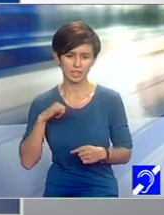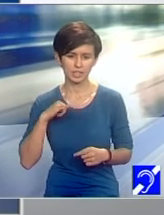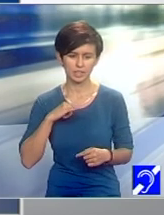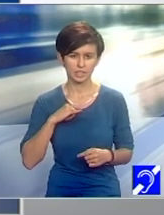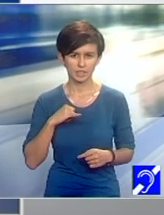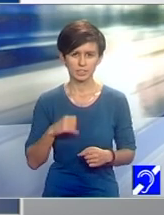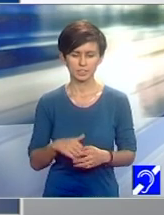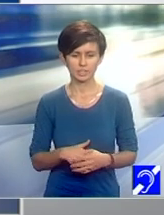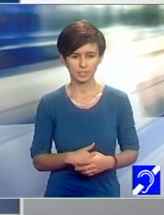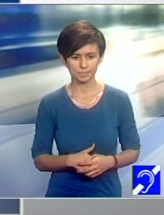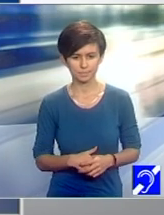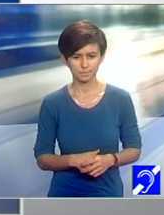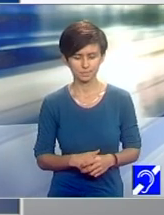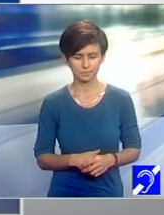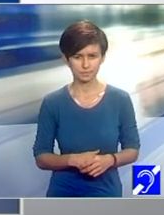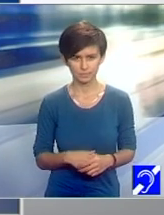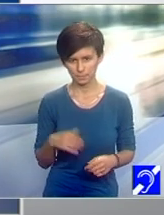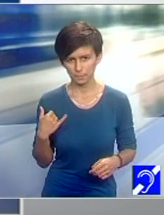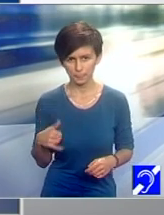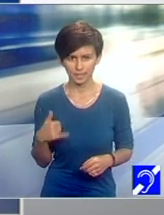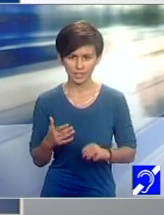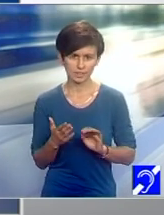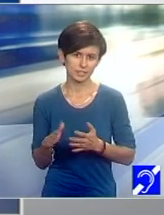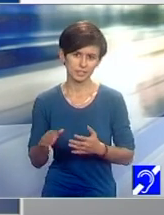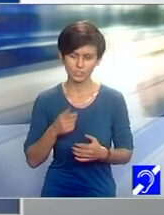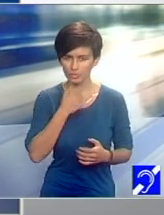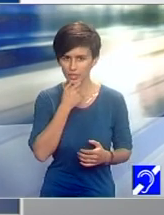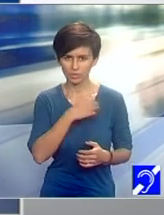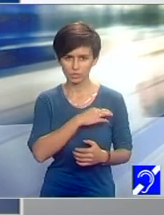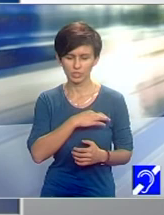alte materiale și informații actuale. Astăzi începe anul universitar